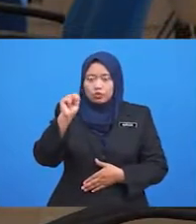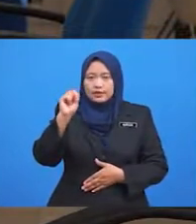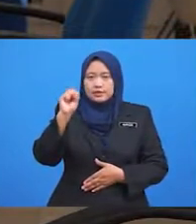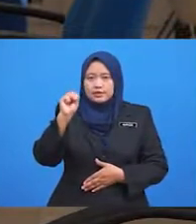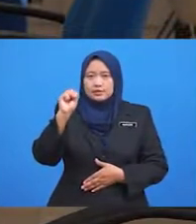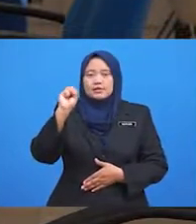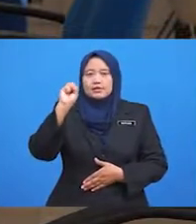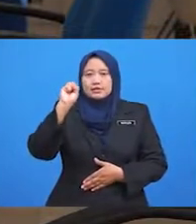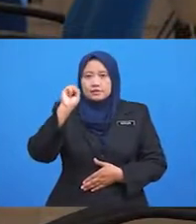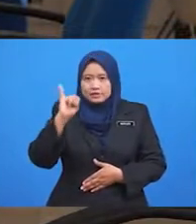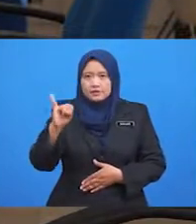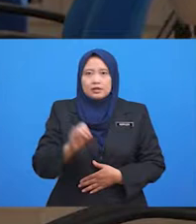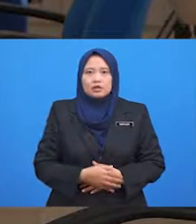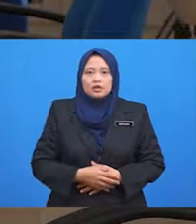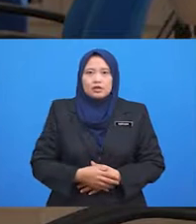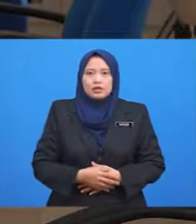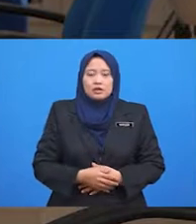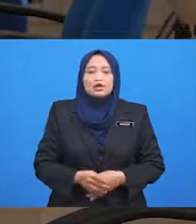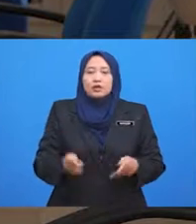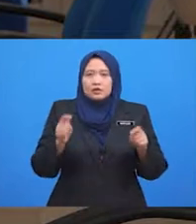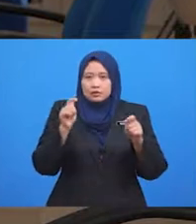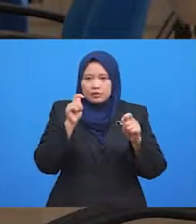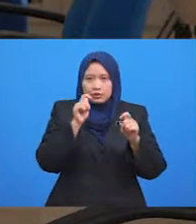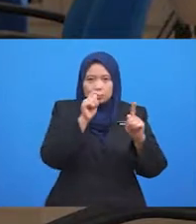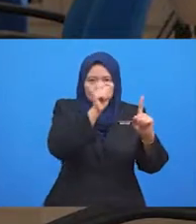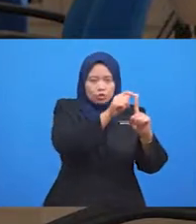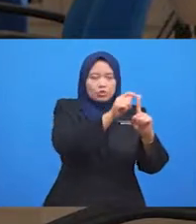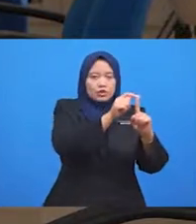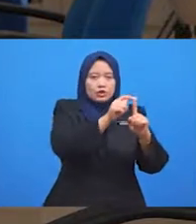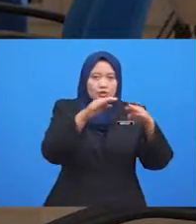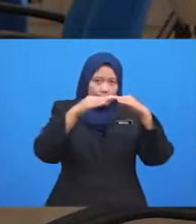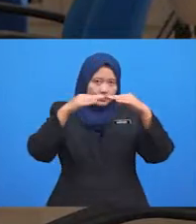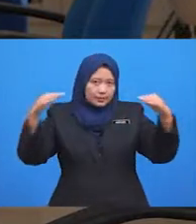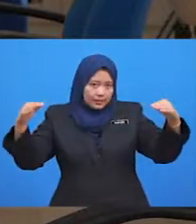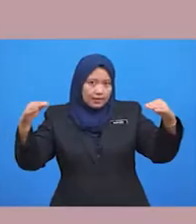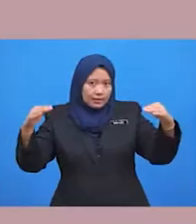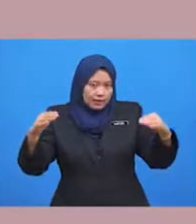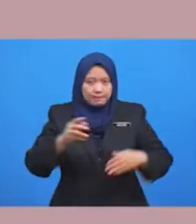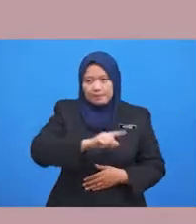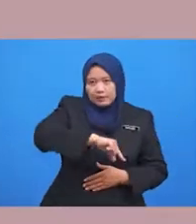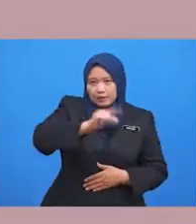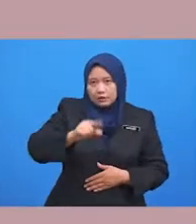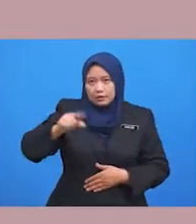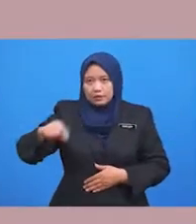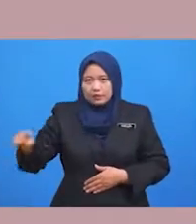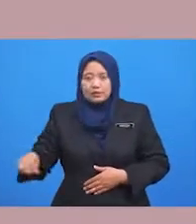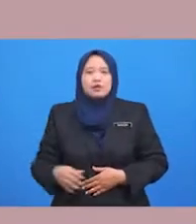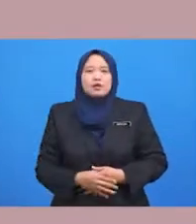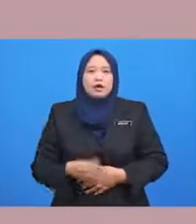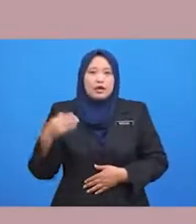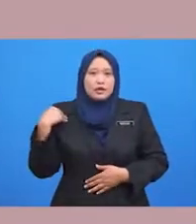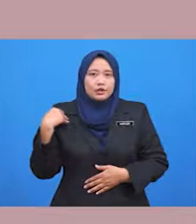yang berlainan. Terdapat dua jenis frekuensi dalam rawatan. Yang pertama, frekuensi